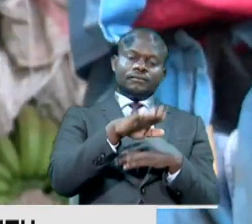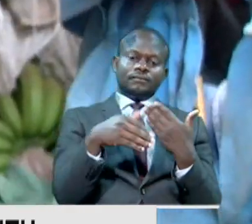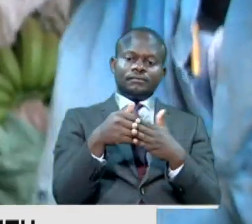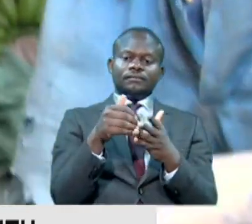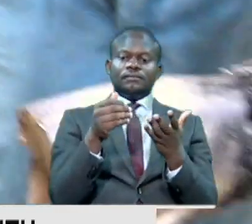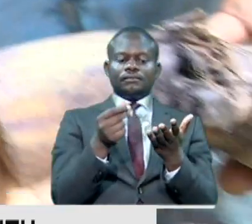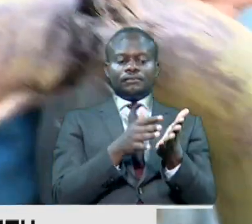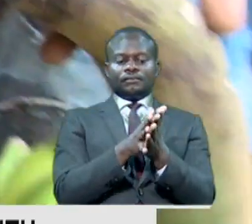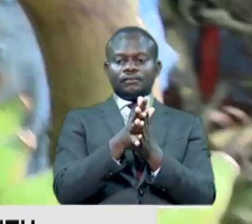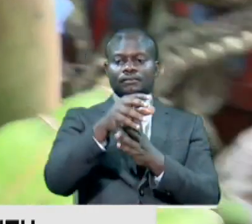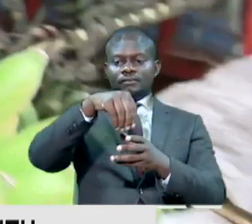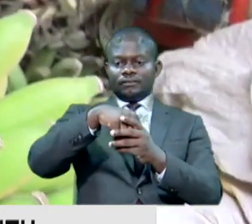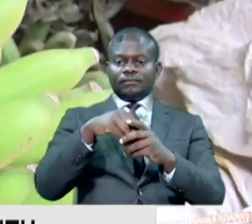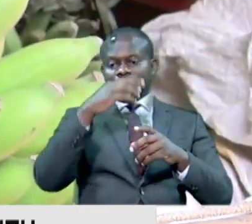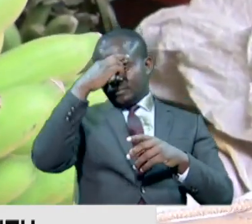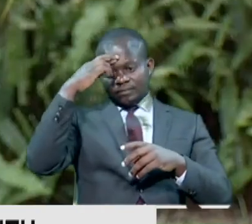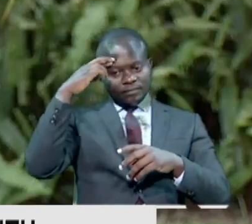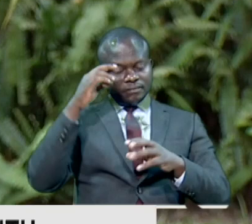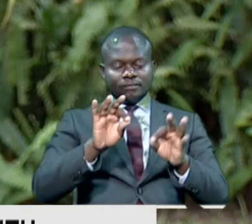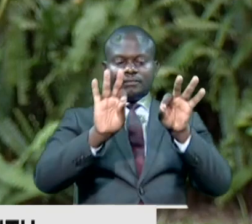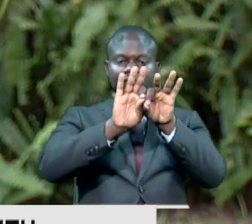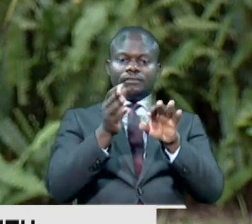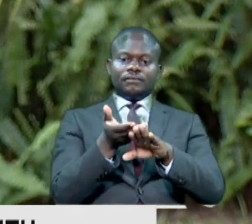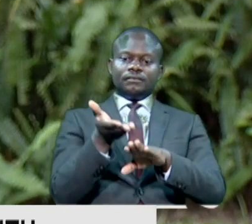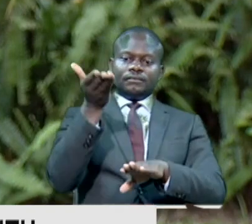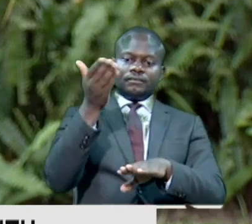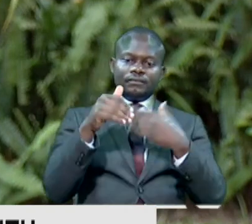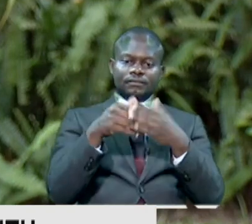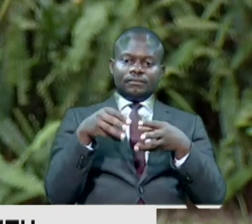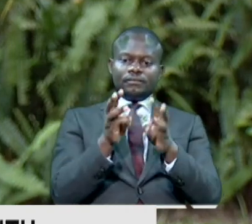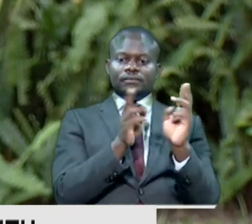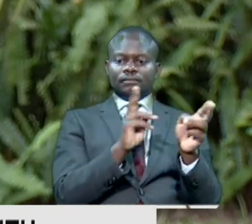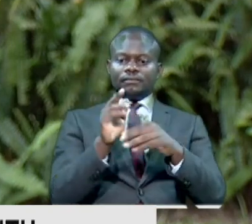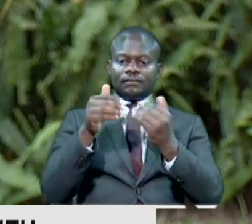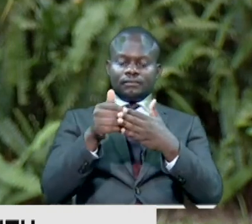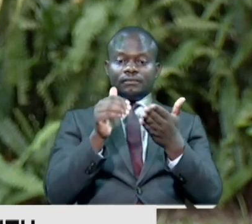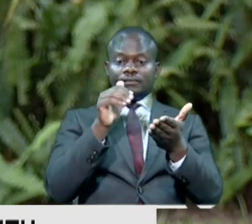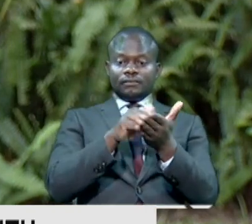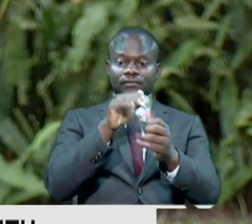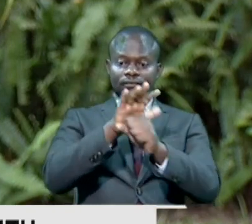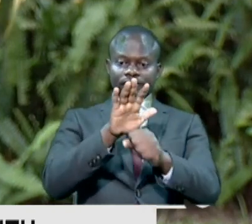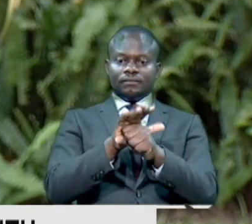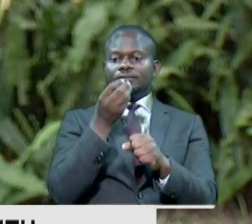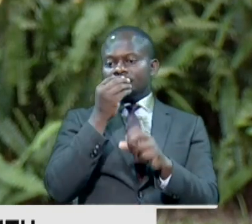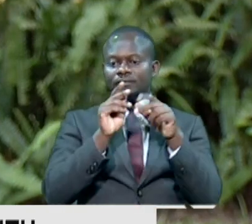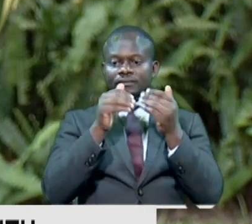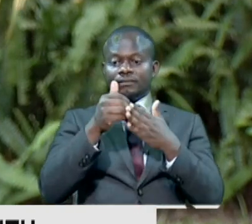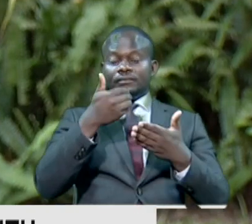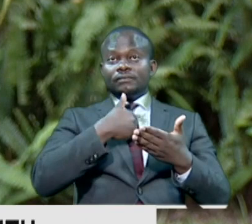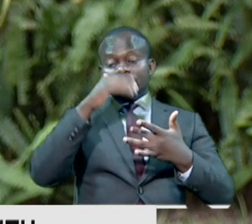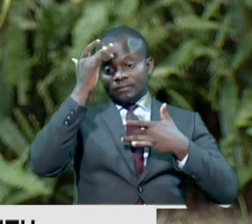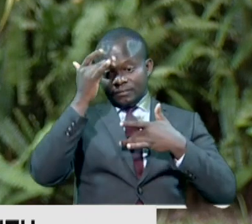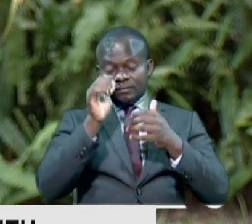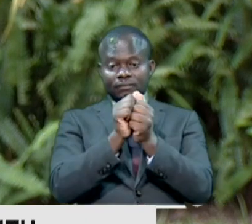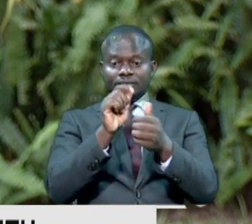kugaruza cyagishoro yashyizemo niyo mpamvu igiciro kiba hejuru ni uburyo buri naturere akenshi biribwa n'abantu wenda bafite indwara